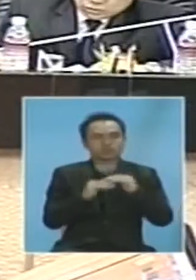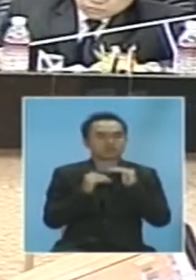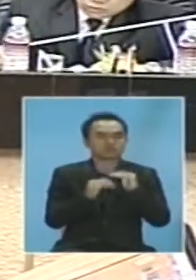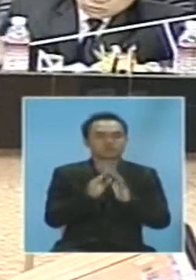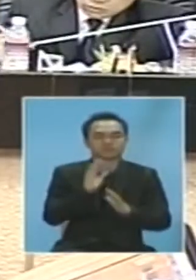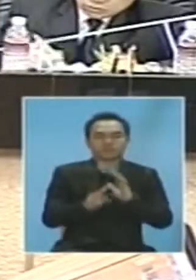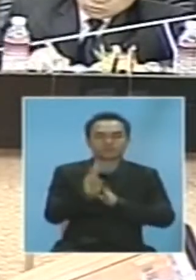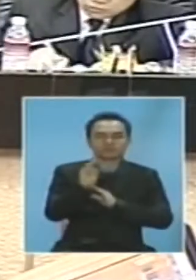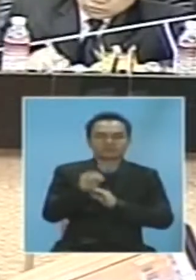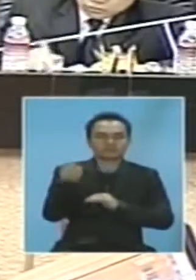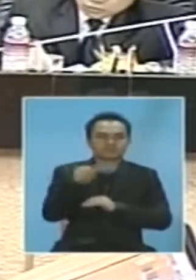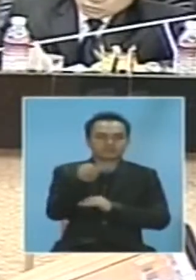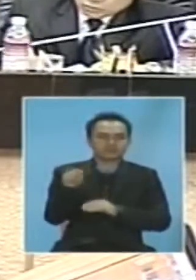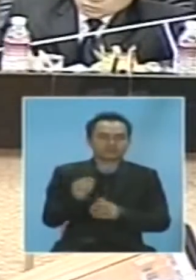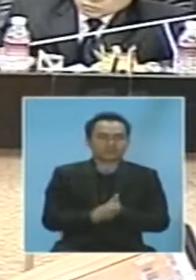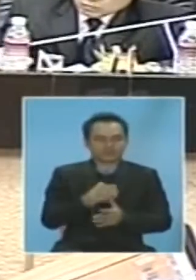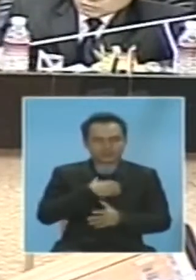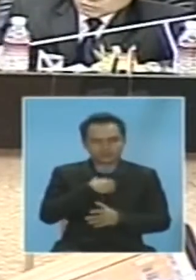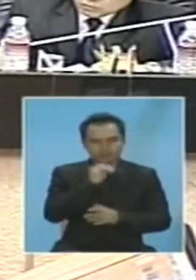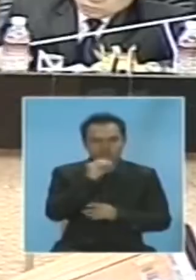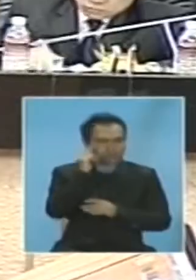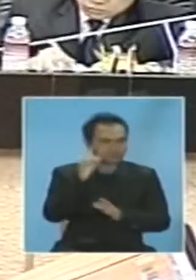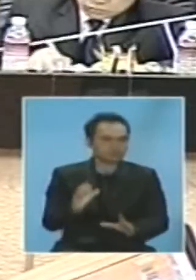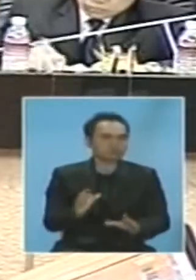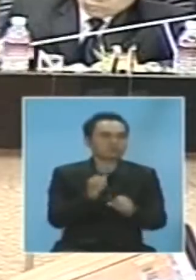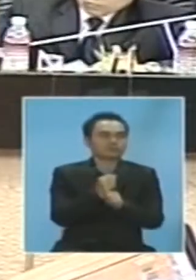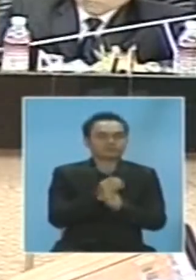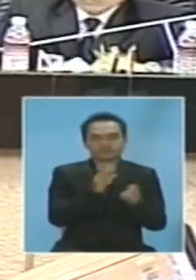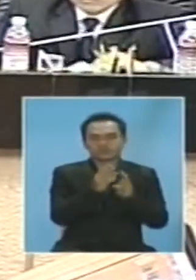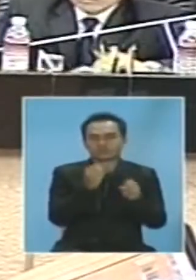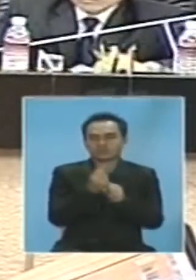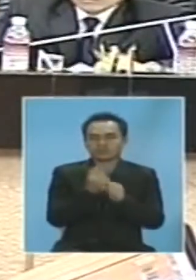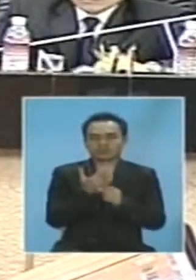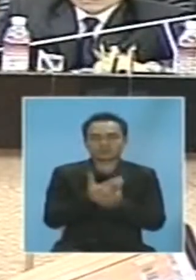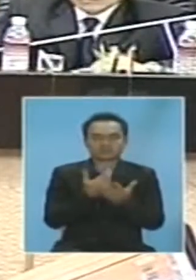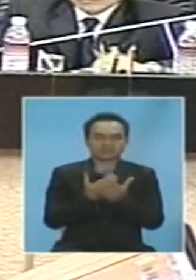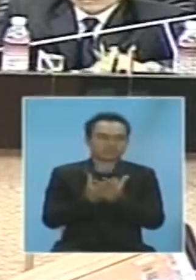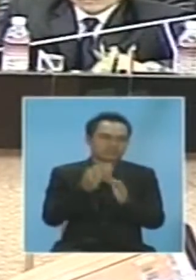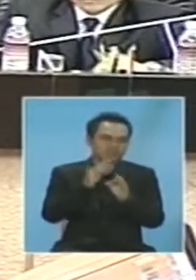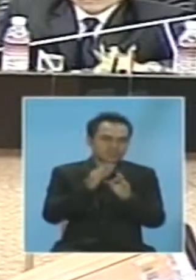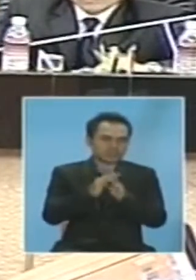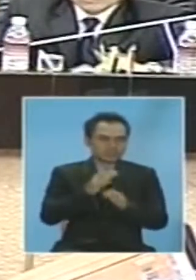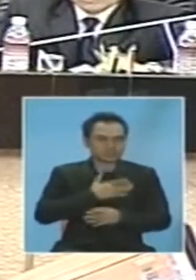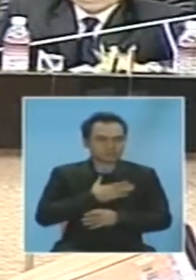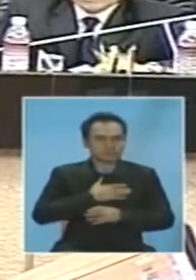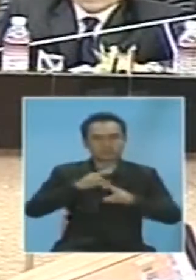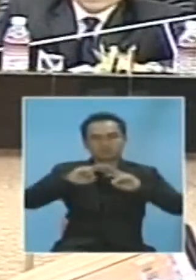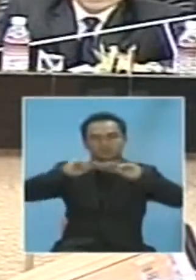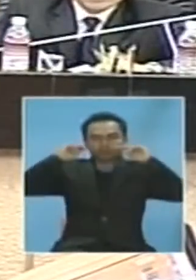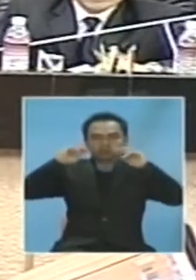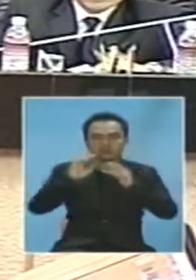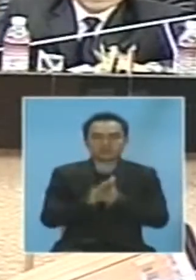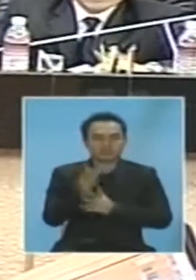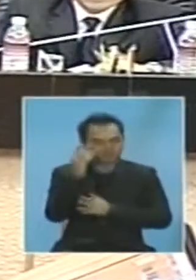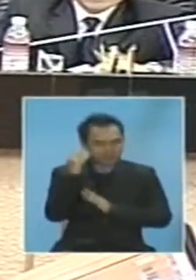ที่ 60% จึงสรุปได้ว่าวินัยการคลังของรัฐบาลช่วงที่ดิฉันเป็นนายกรัฐมนตรีนั้นมีความเ